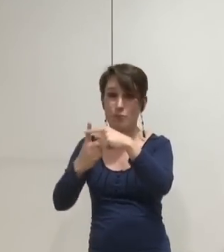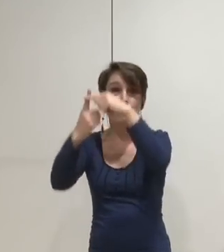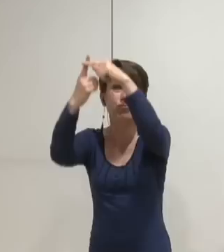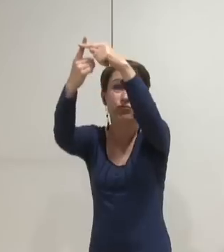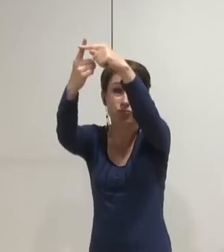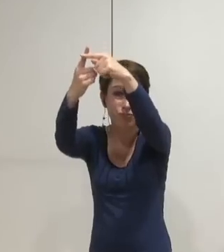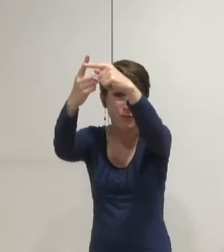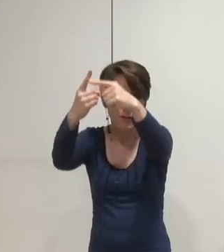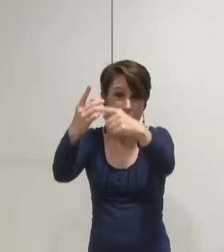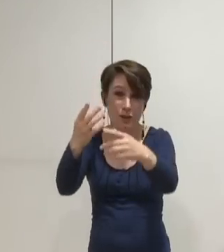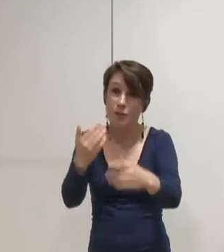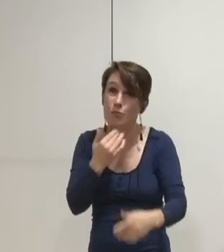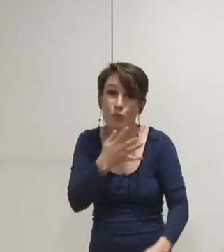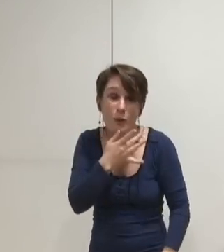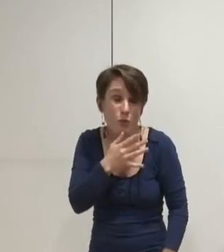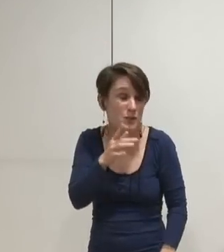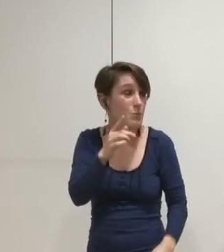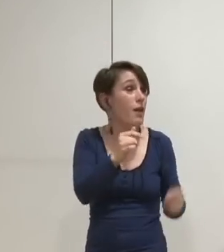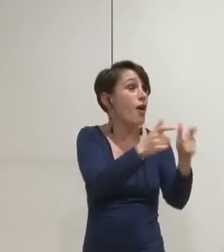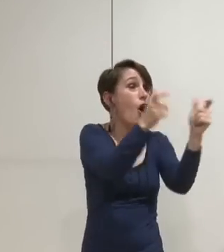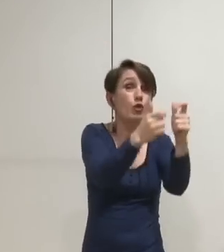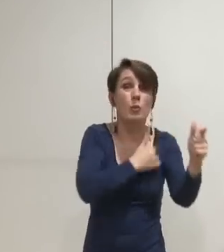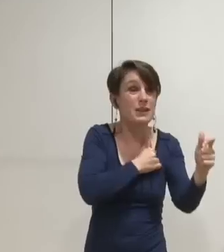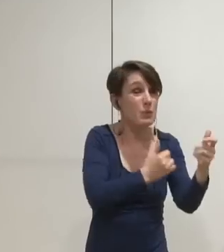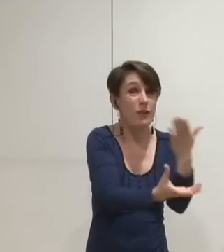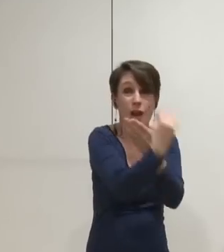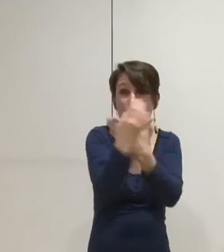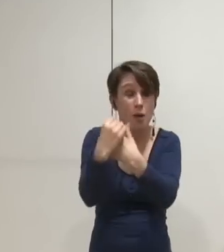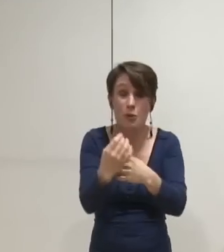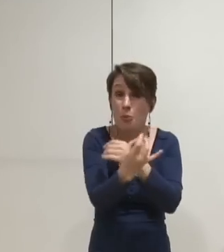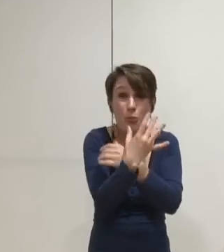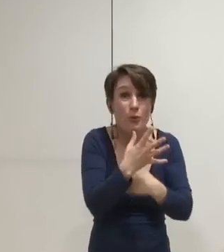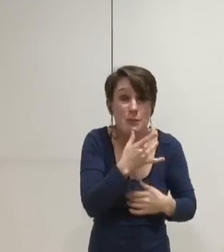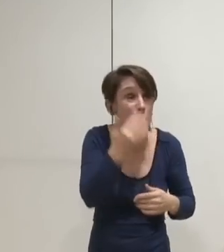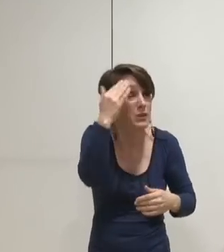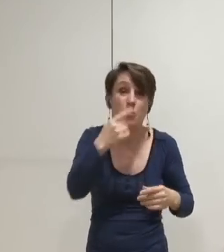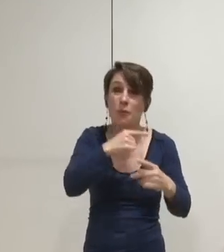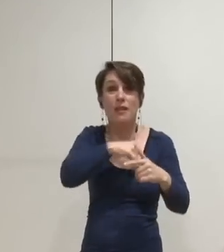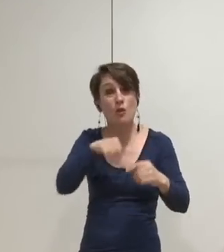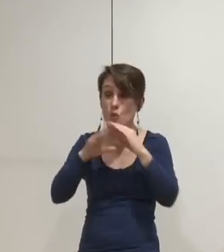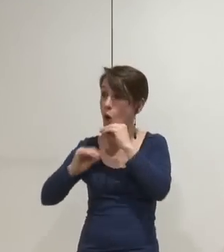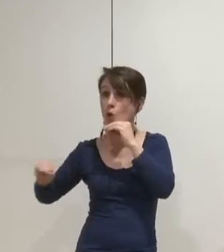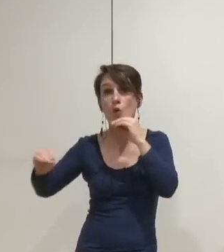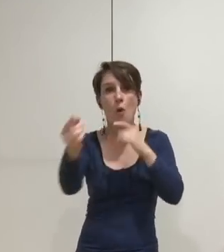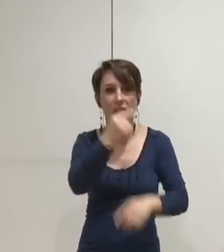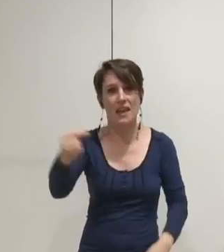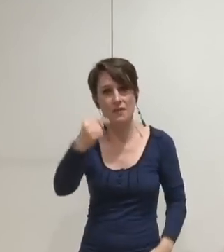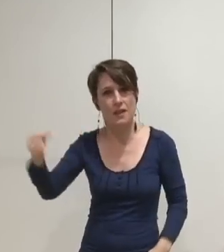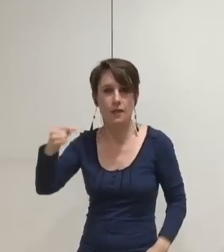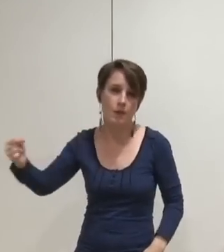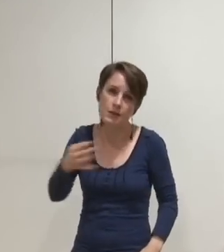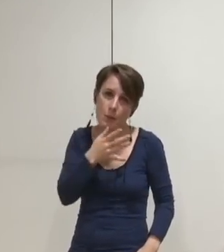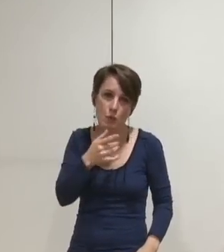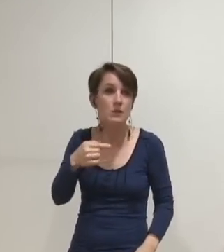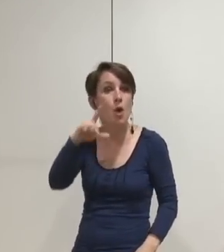si nous continuons tous les uns et les autres à dire le mal que nous pensons de l'équipement monsieur Bry je suis en désaccord total avec vous non